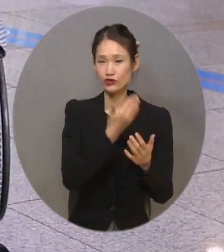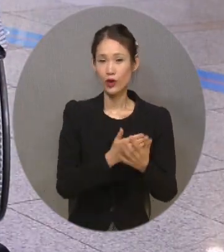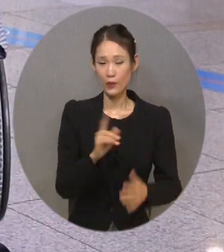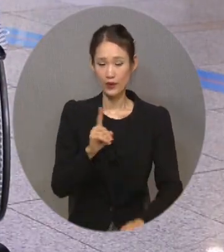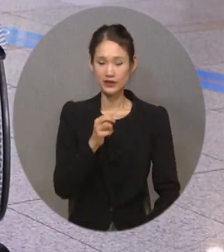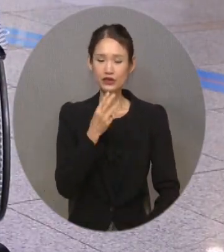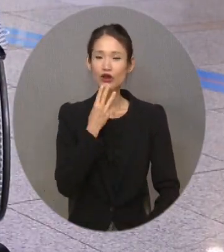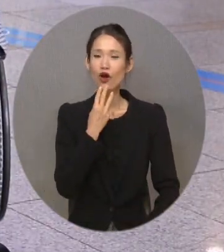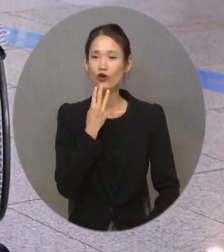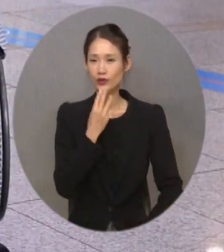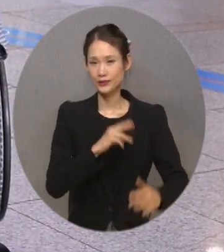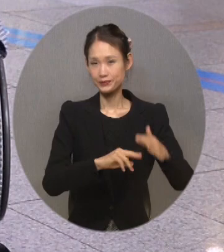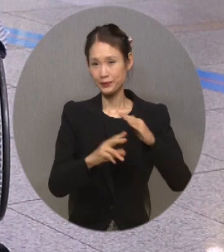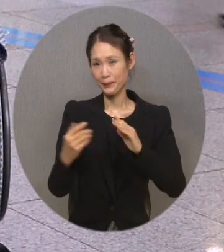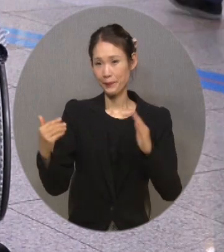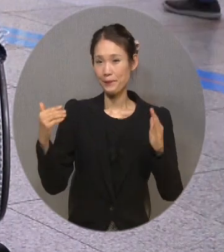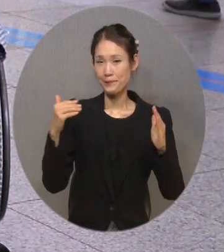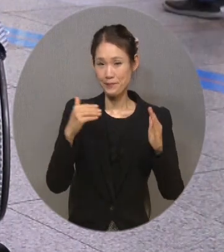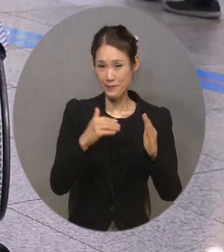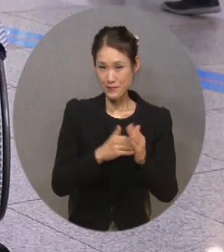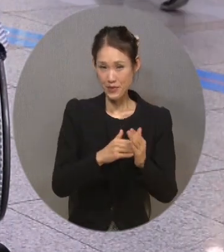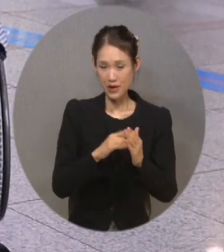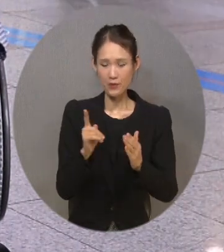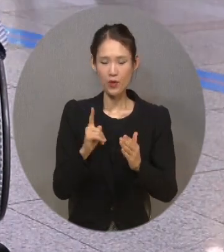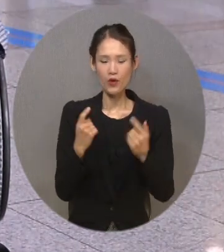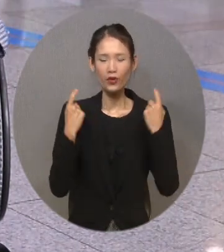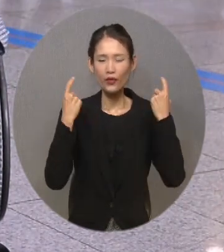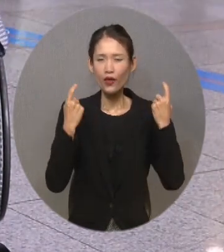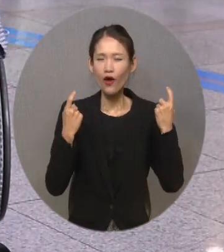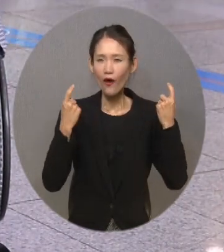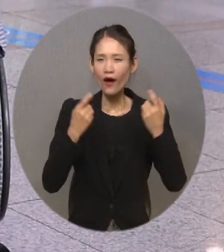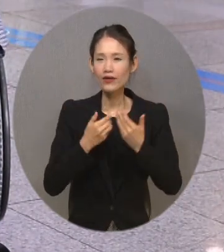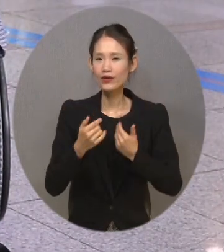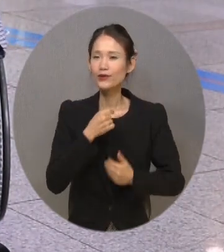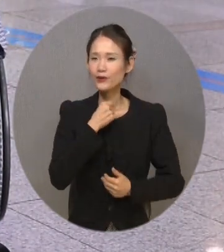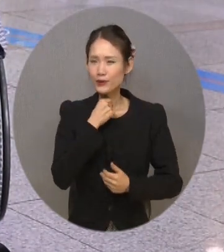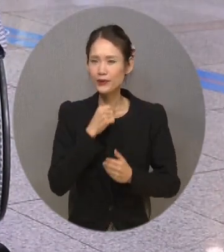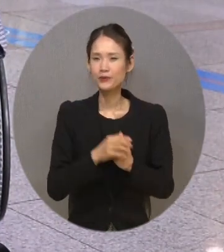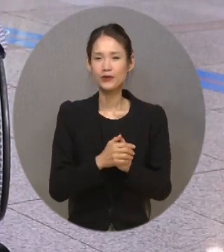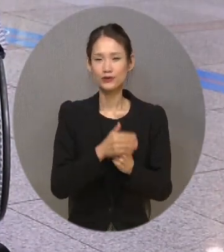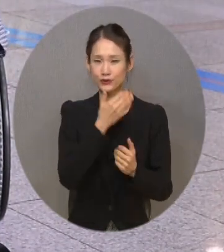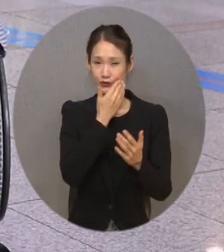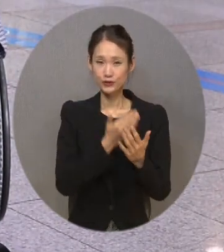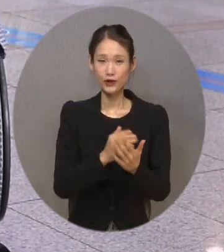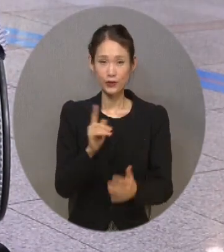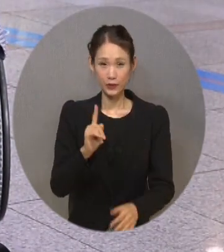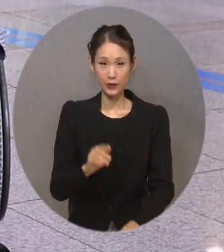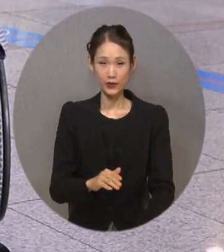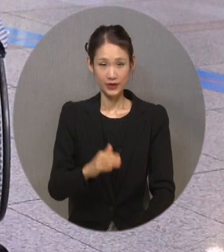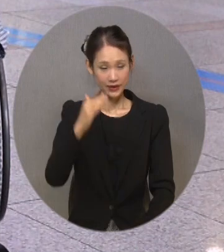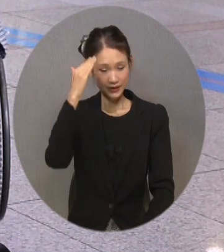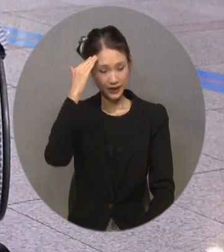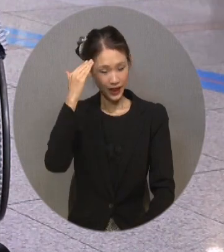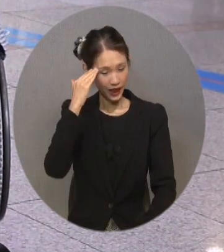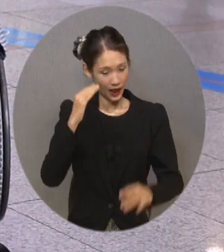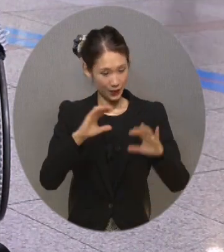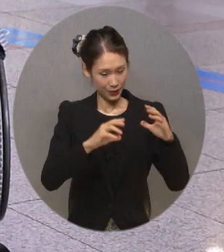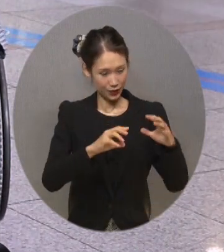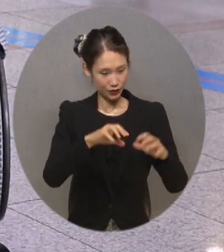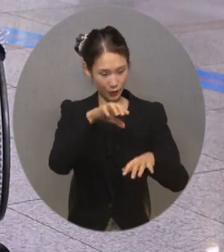딱 오니까 어디론가 떠나고 싶은 것 같아. 그리고 서울역에 중요한 건 대한민국 어디든 다 연결되어